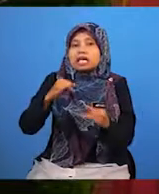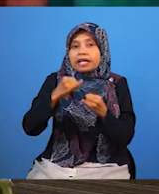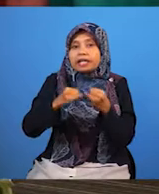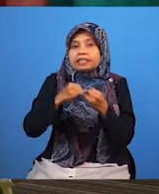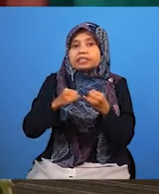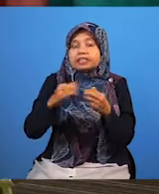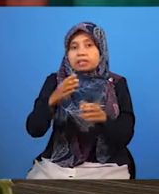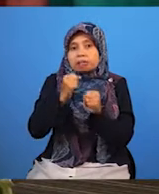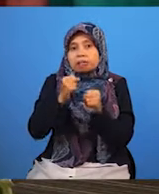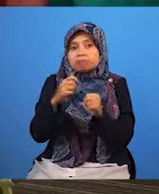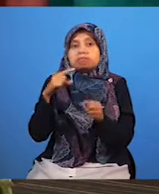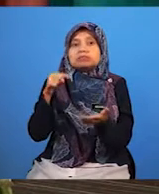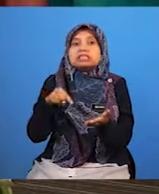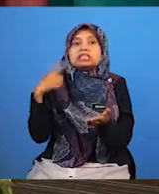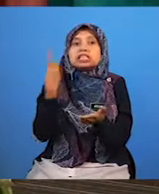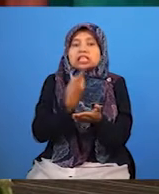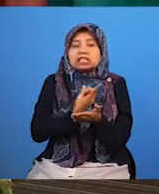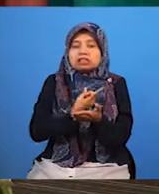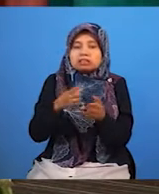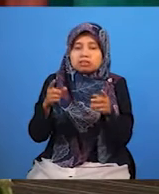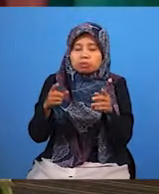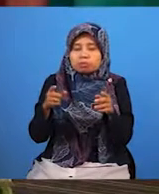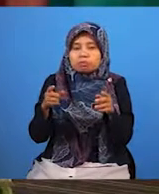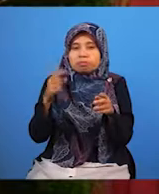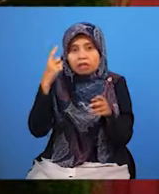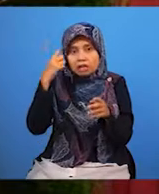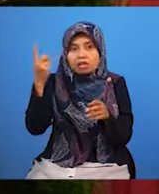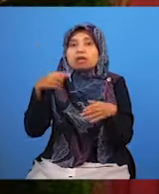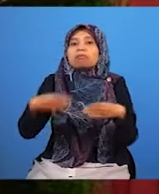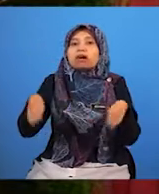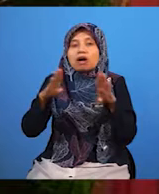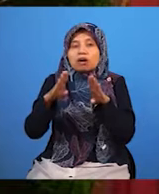Kesimpulannya, dapatlah di sini kita rumuskan bersama-sama